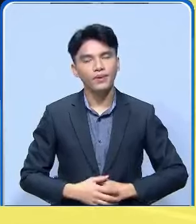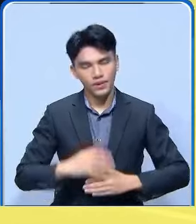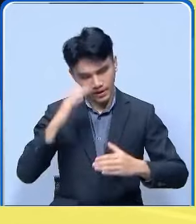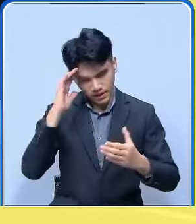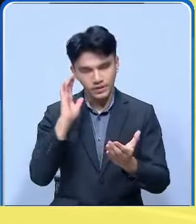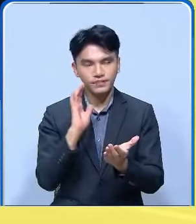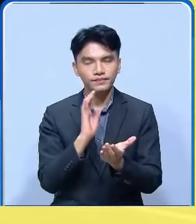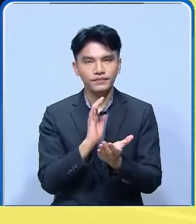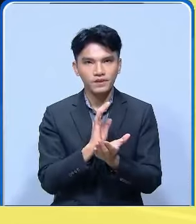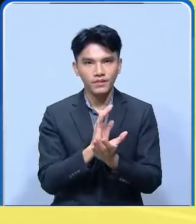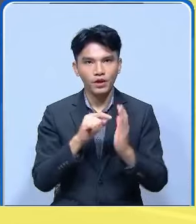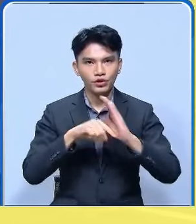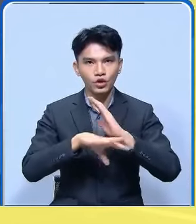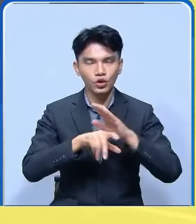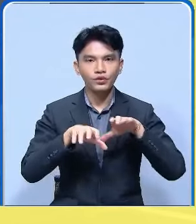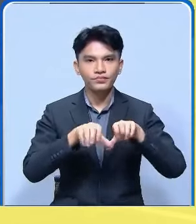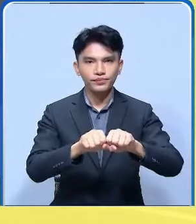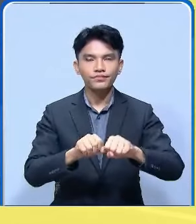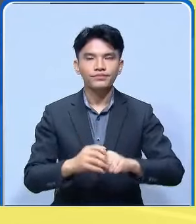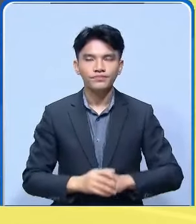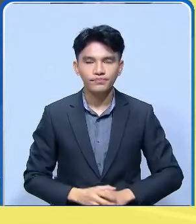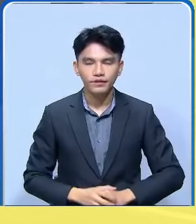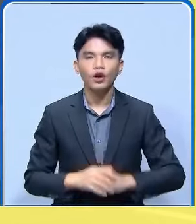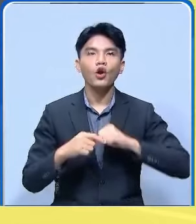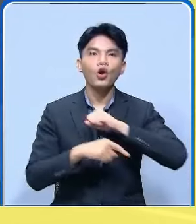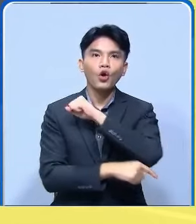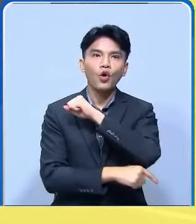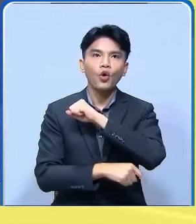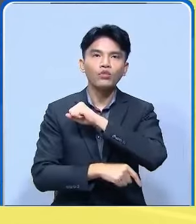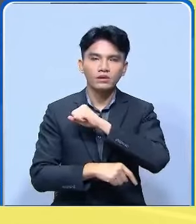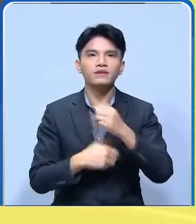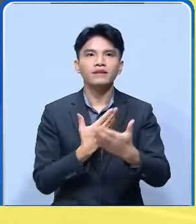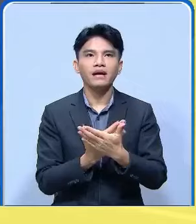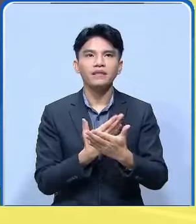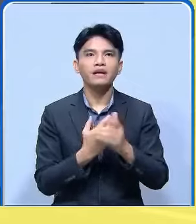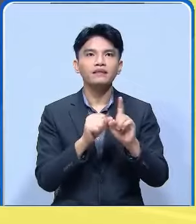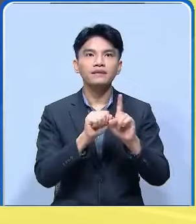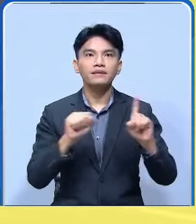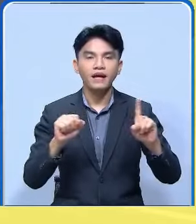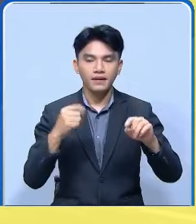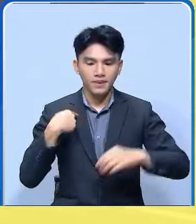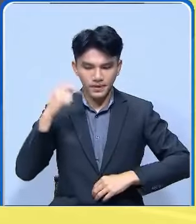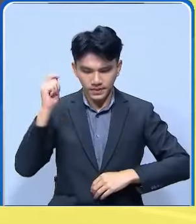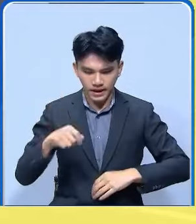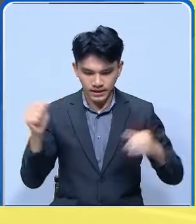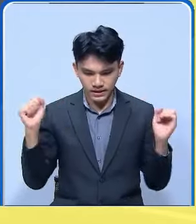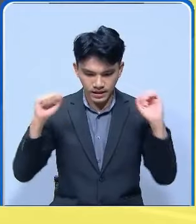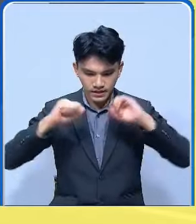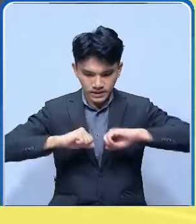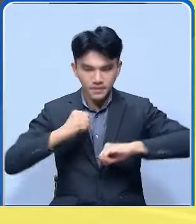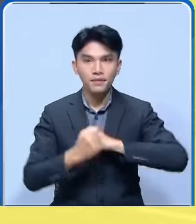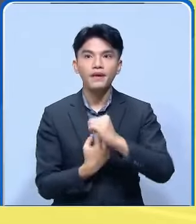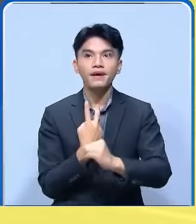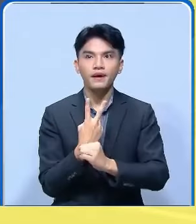ภ.บ้านบึงจังหวัดชลบุรีจับกลุ่มข้อหาช่อโกงเงินกว่า 100,000 บาทโดยศาลตัดสินจำคุก2ปีนะ